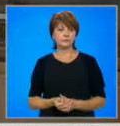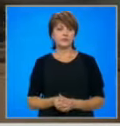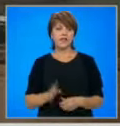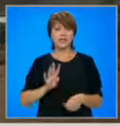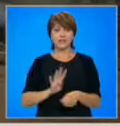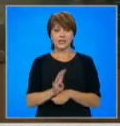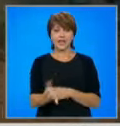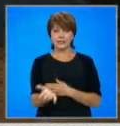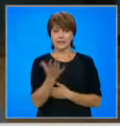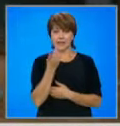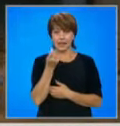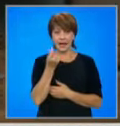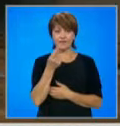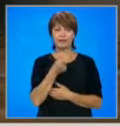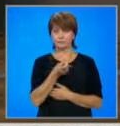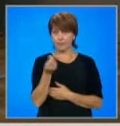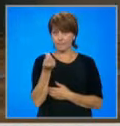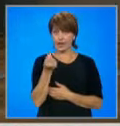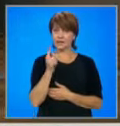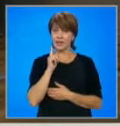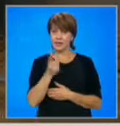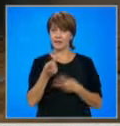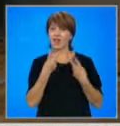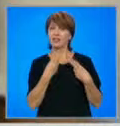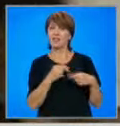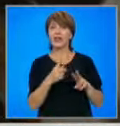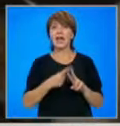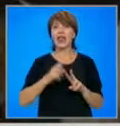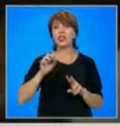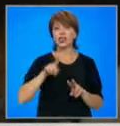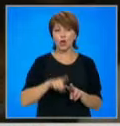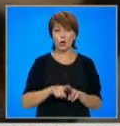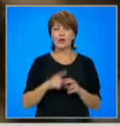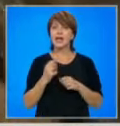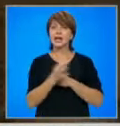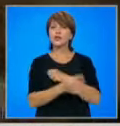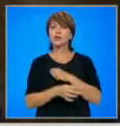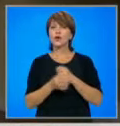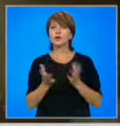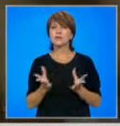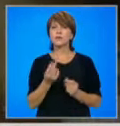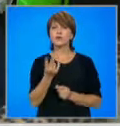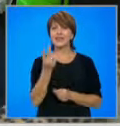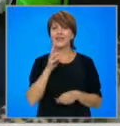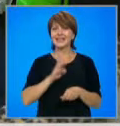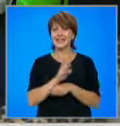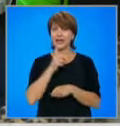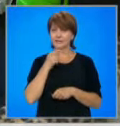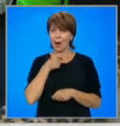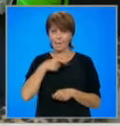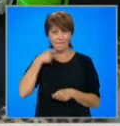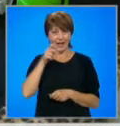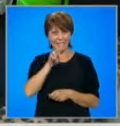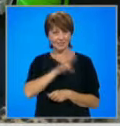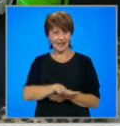14 000 лева – сумата, която Емануела Ангелова трябва да върне на НОИ. Историята започва 2013. Тогава майката на